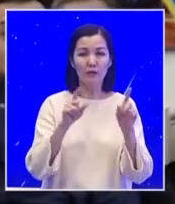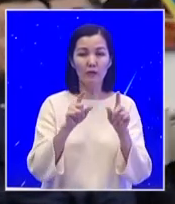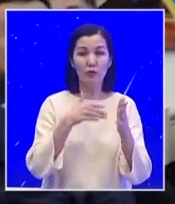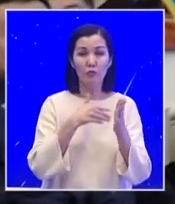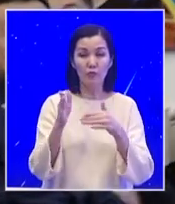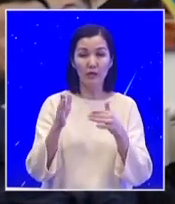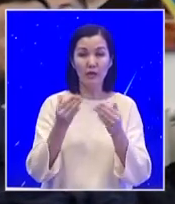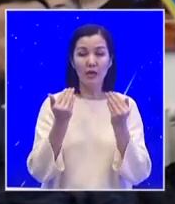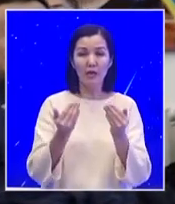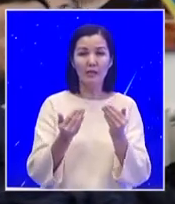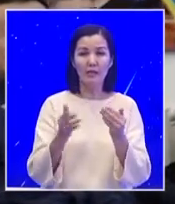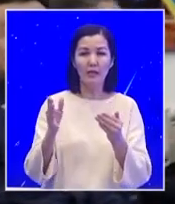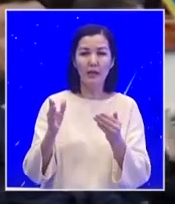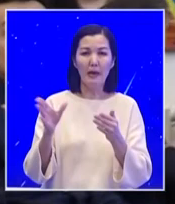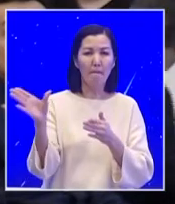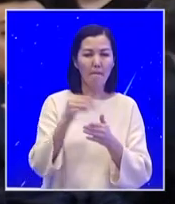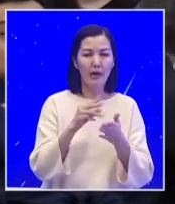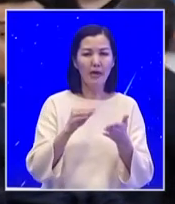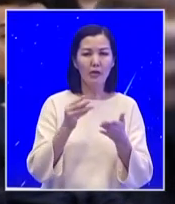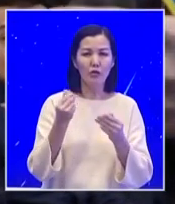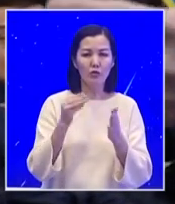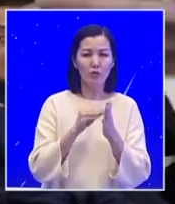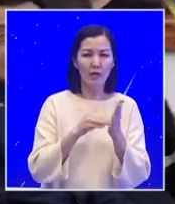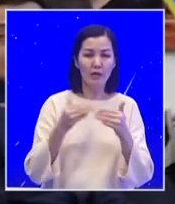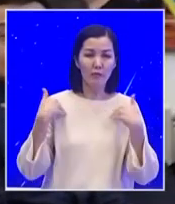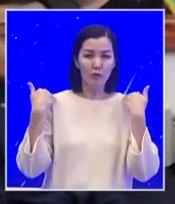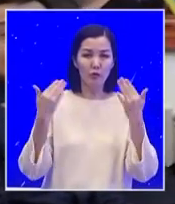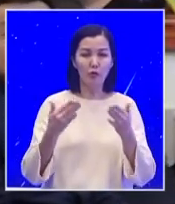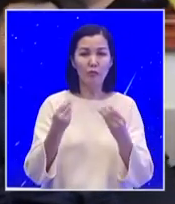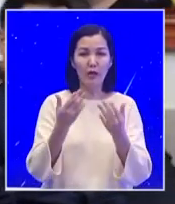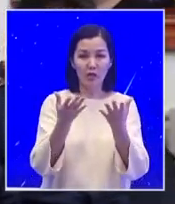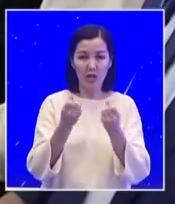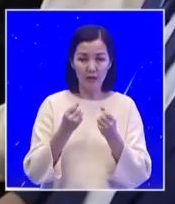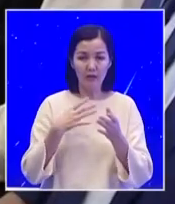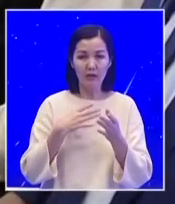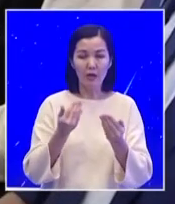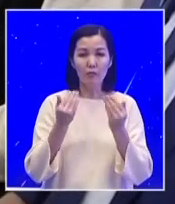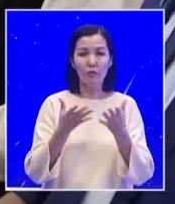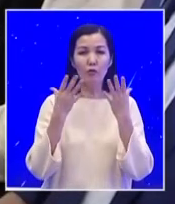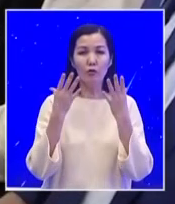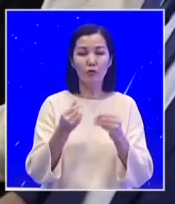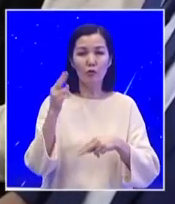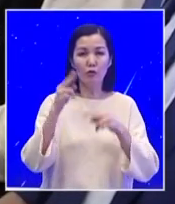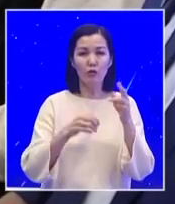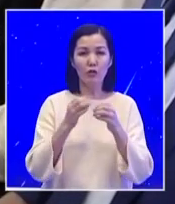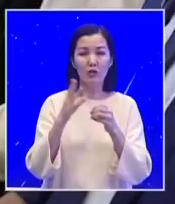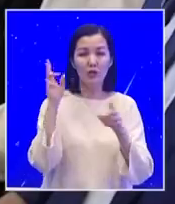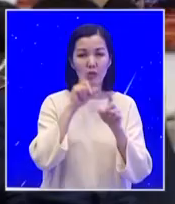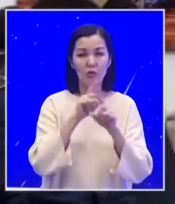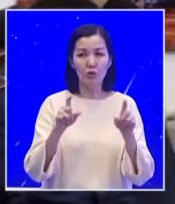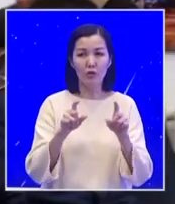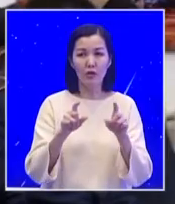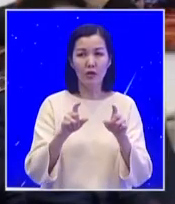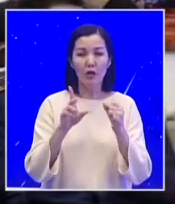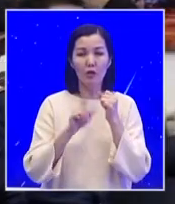Қазір біз бұрын бар жобаларымыздың бәрін ұсынып, қазір ақша алдық. На сегодняшний день строится 13 школ.